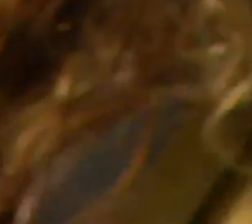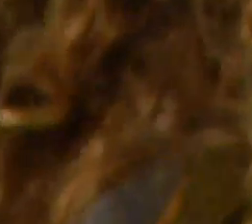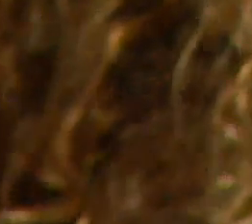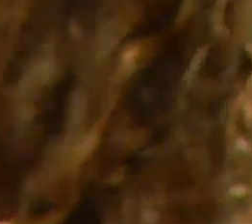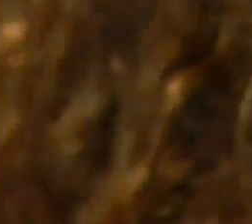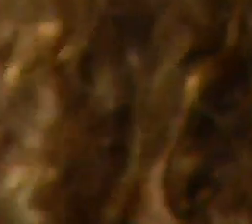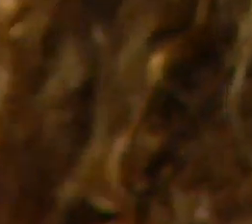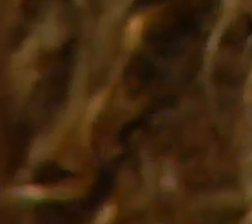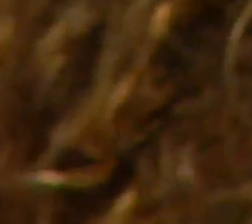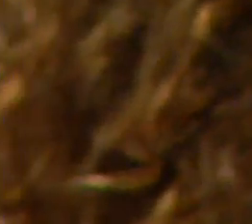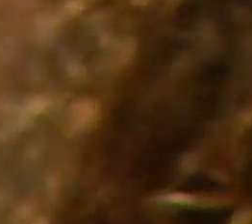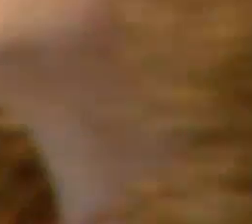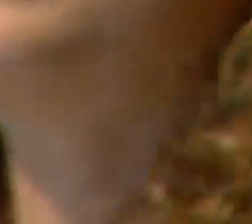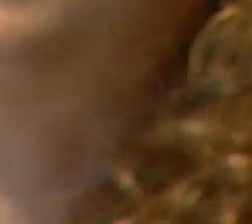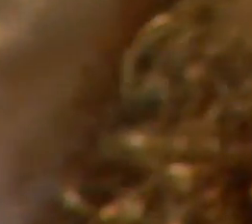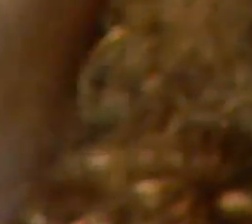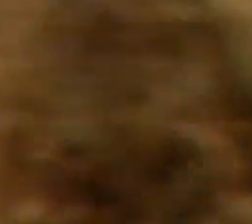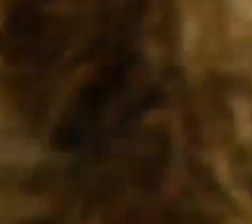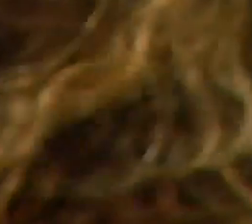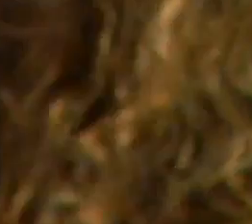société civile.